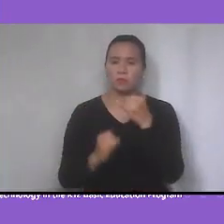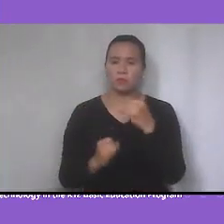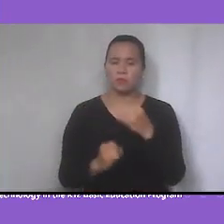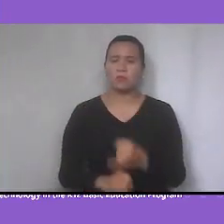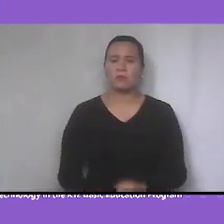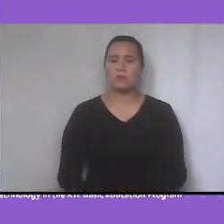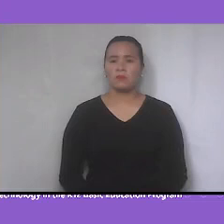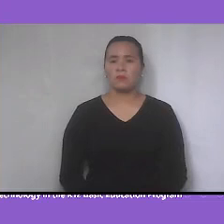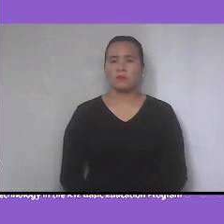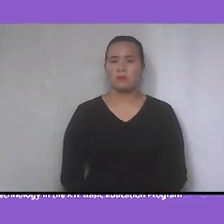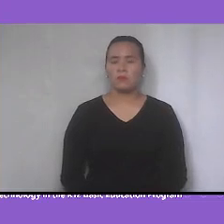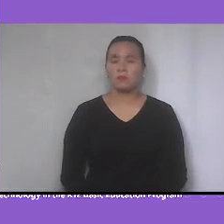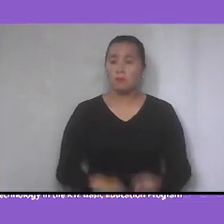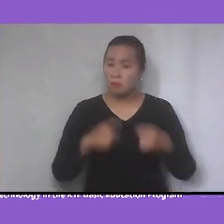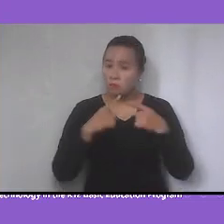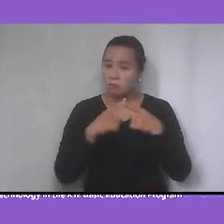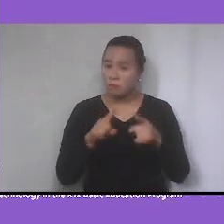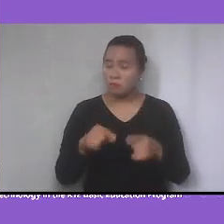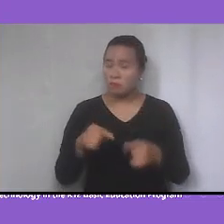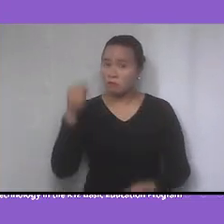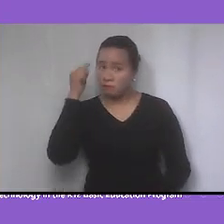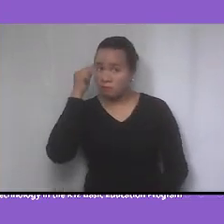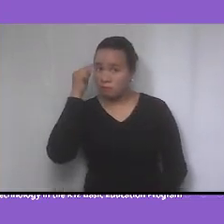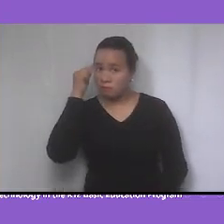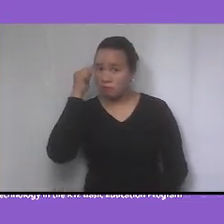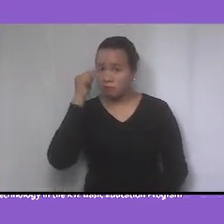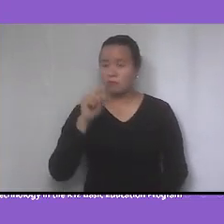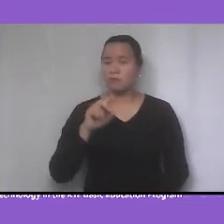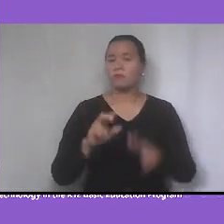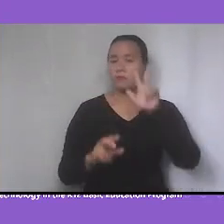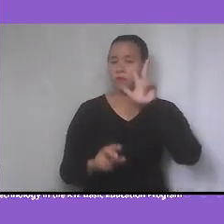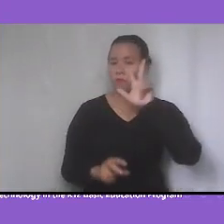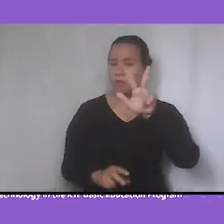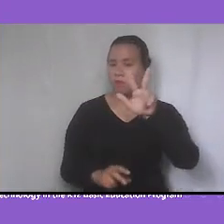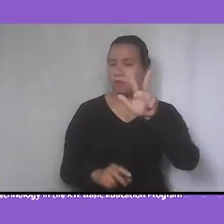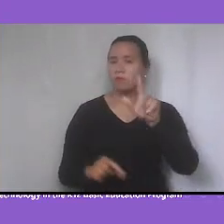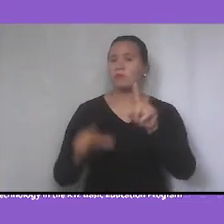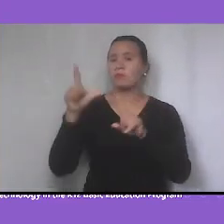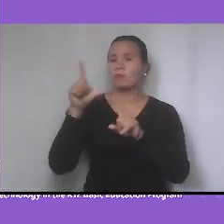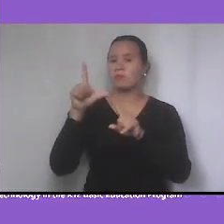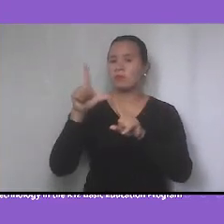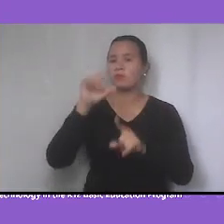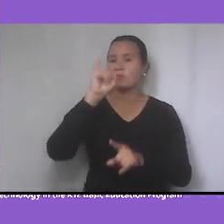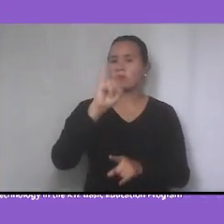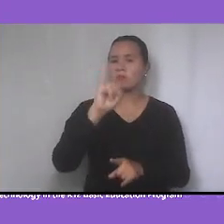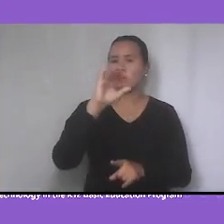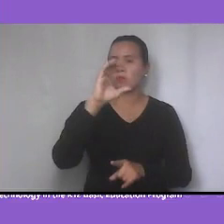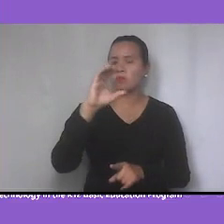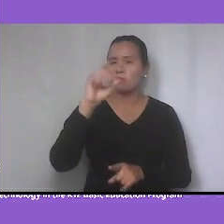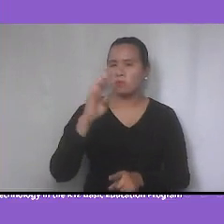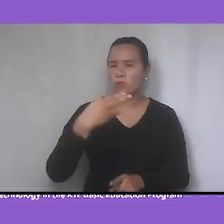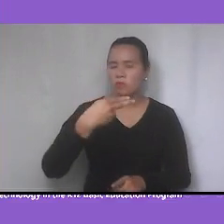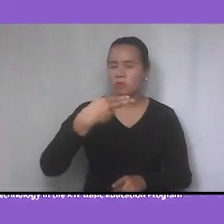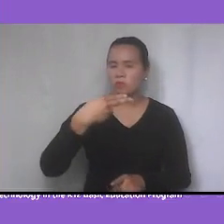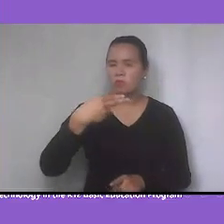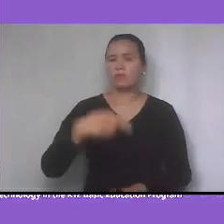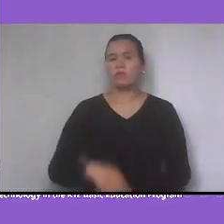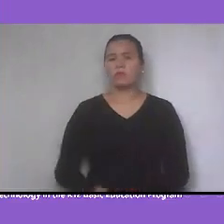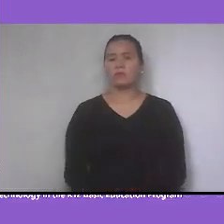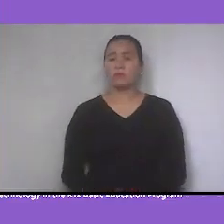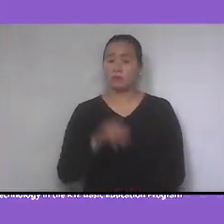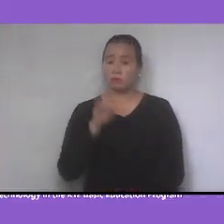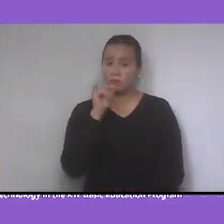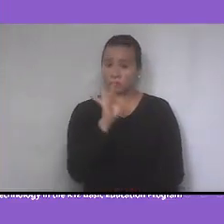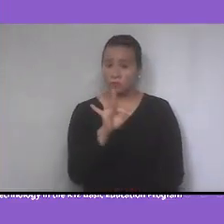tunog. Pero, mind you, tatlong titik ang ginagamit sa pag-spell ng CH, T-C-H. Kapag tinuro natin